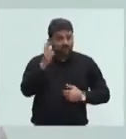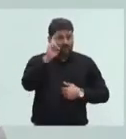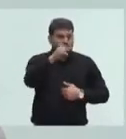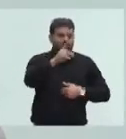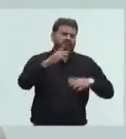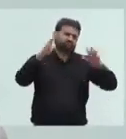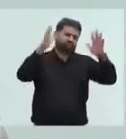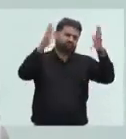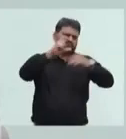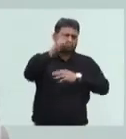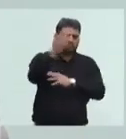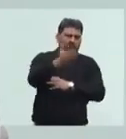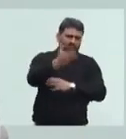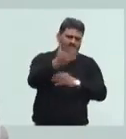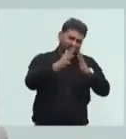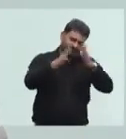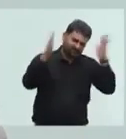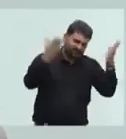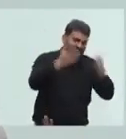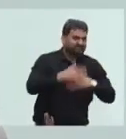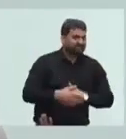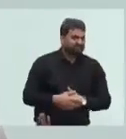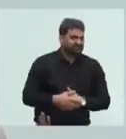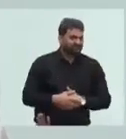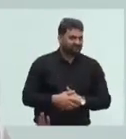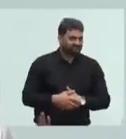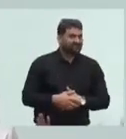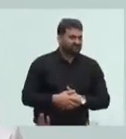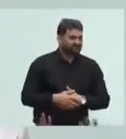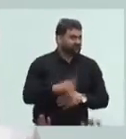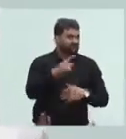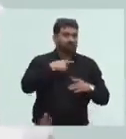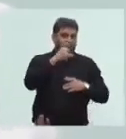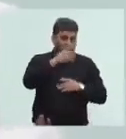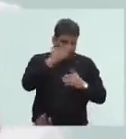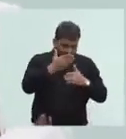रोहित को बहुत बहुत शुभकामनाएं और बहुत बहुत बधाई देता हूं।